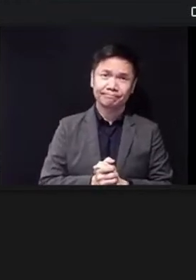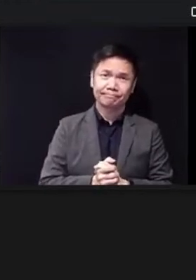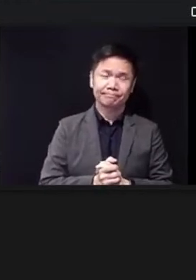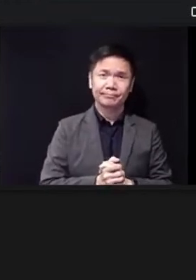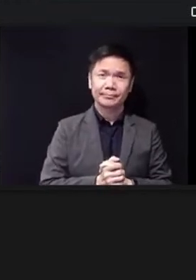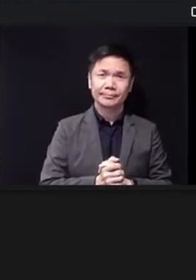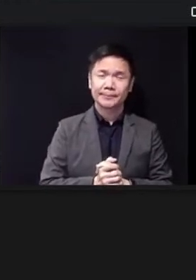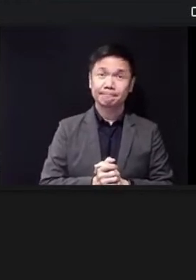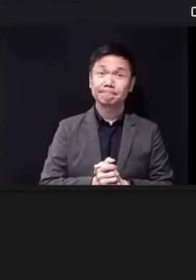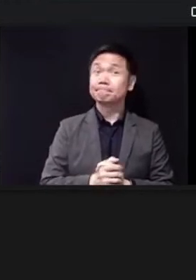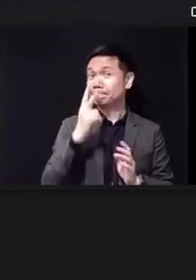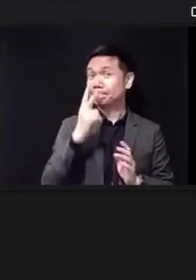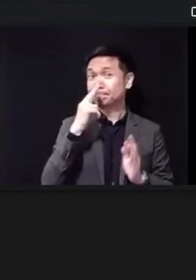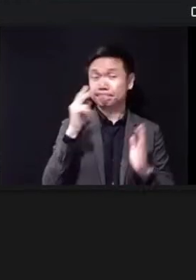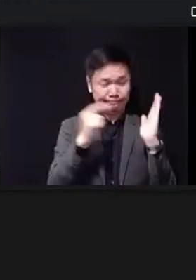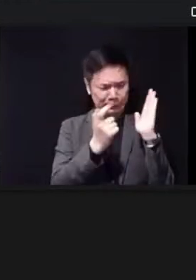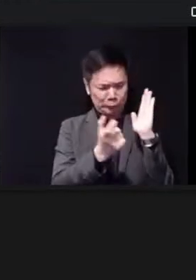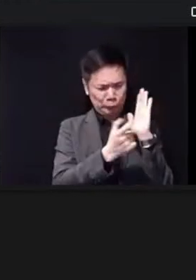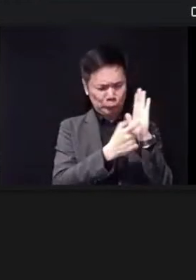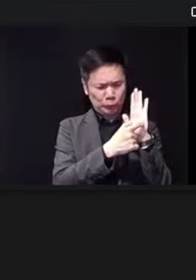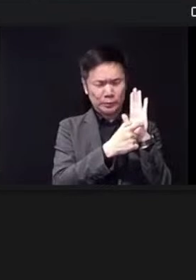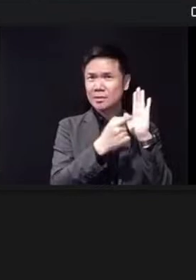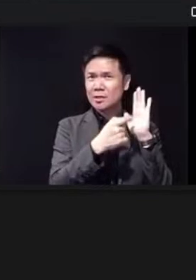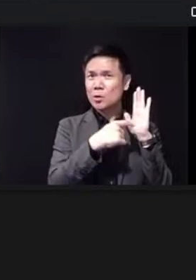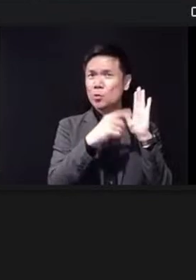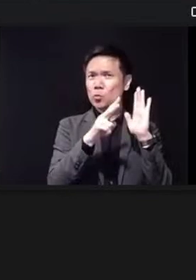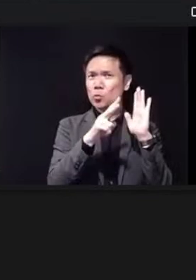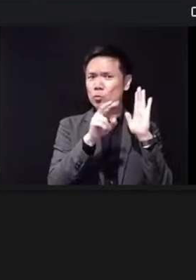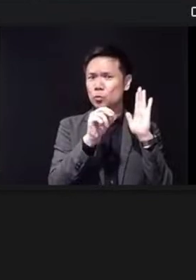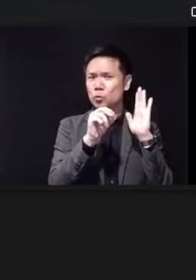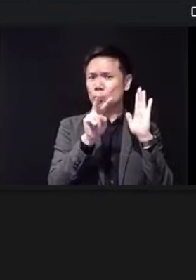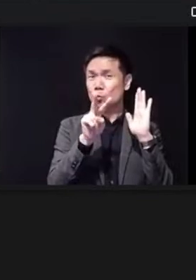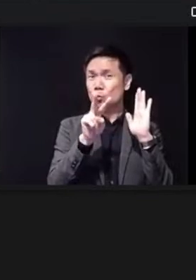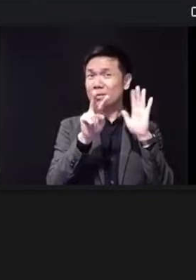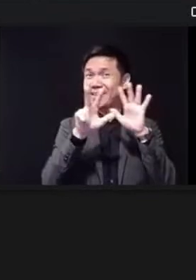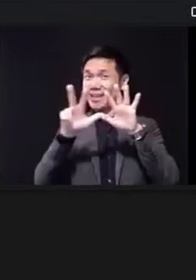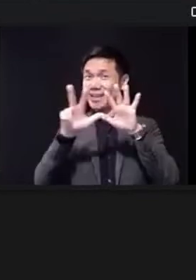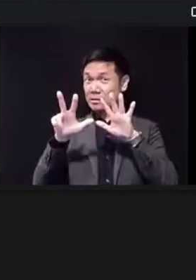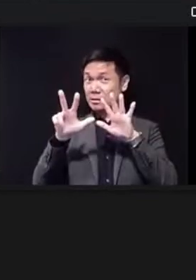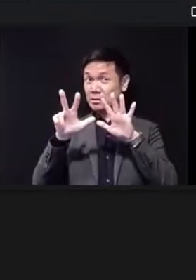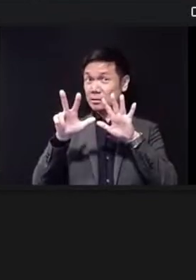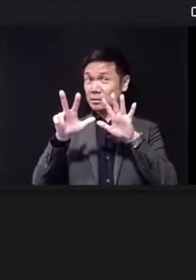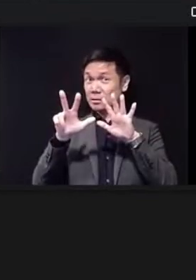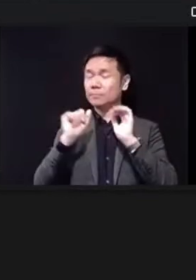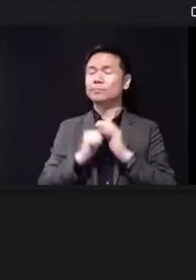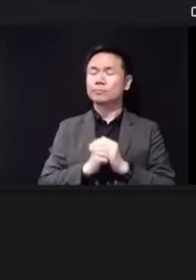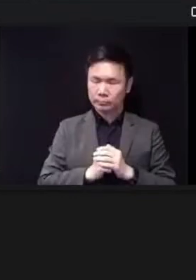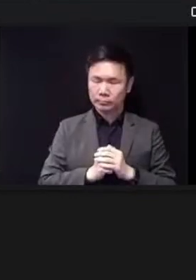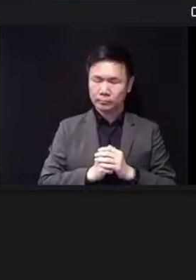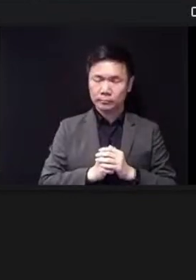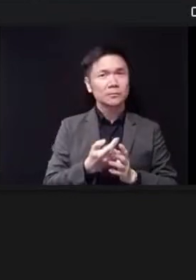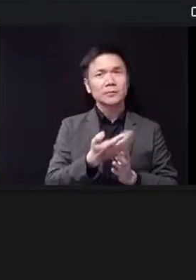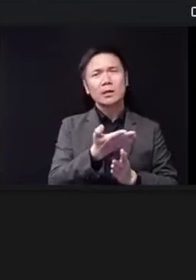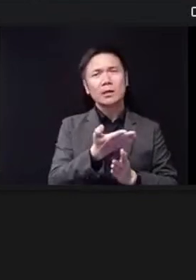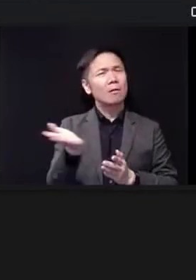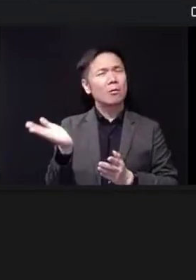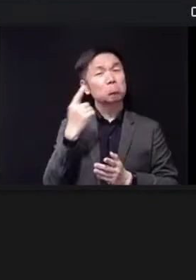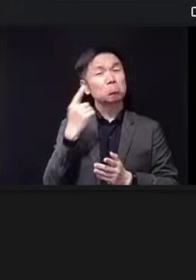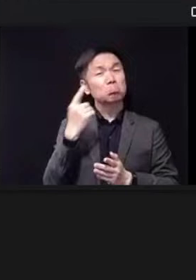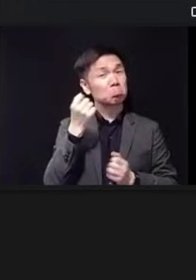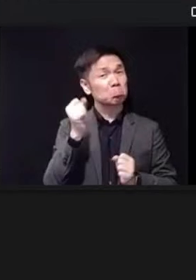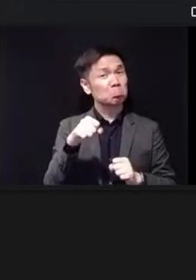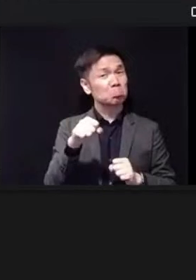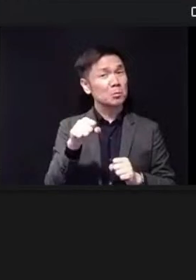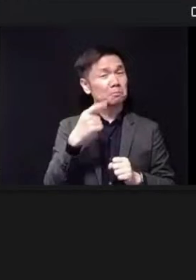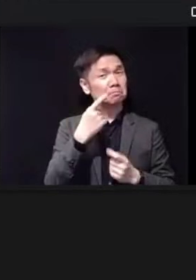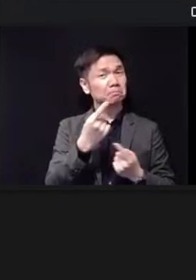мне представляется, что всем делегатам было бы важно иметь такую определенность в документе, который мы сейчас принимаем. А вот эта неопределенная